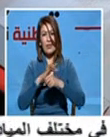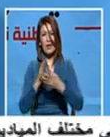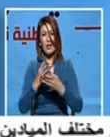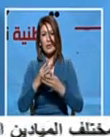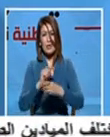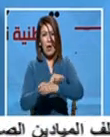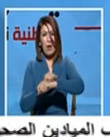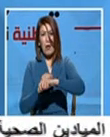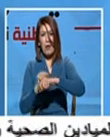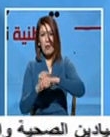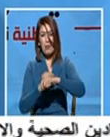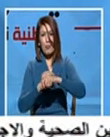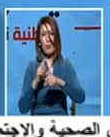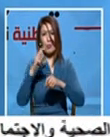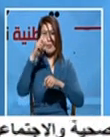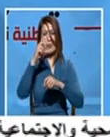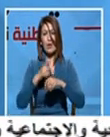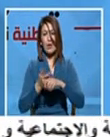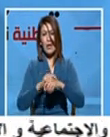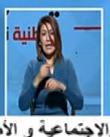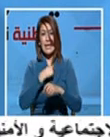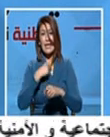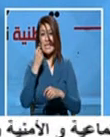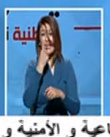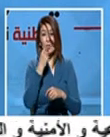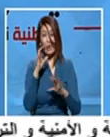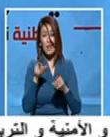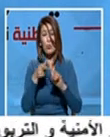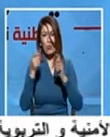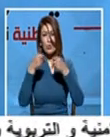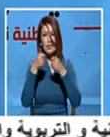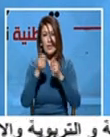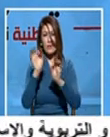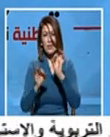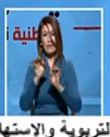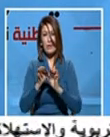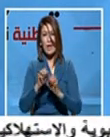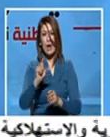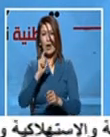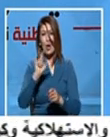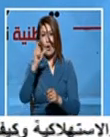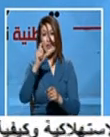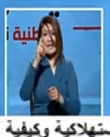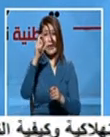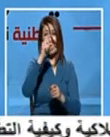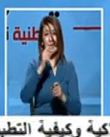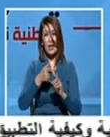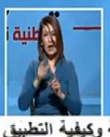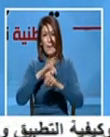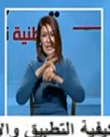ضغط الدم واللي عنده مرض السكري واللي عنده امراض الجهاز التنفسي امراض الجهاز التنفسي